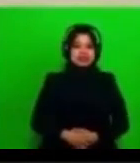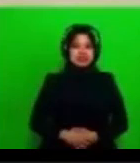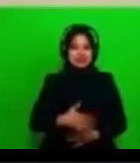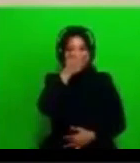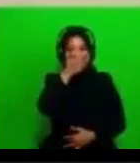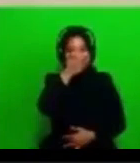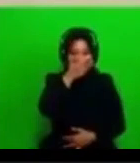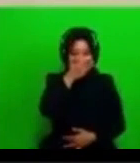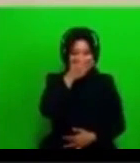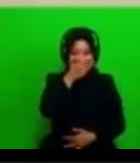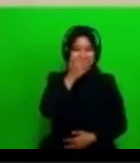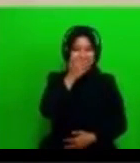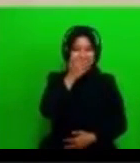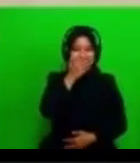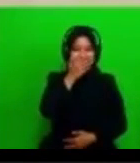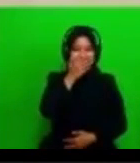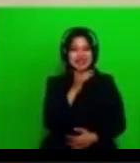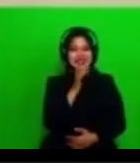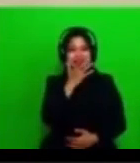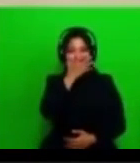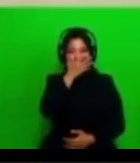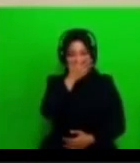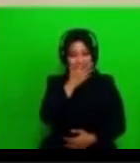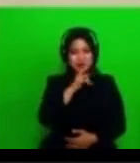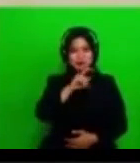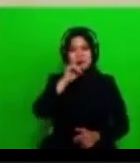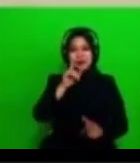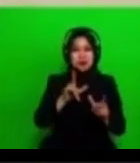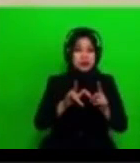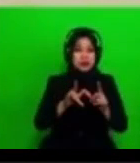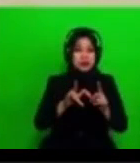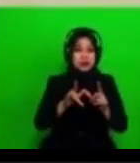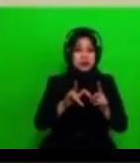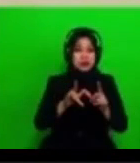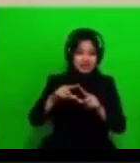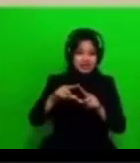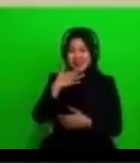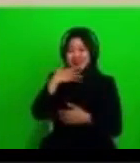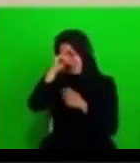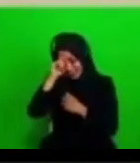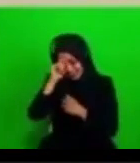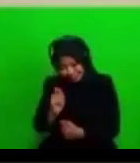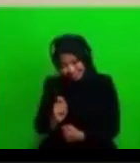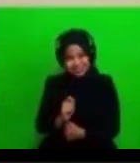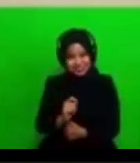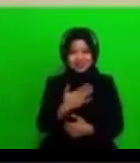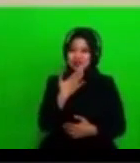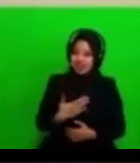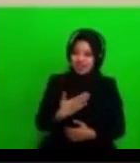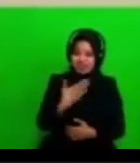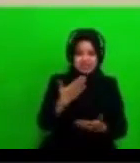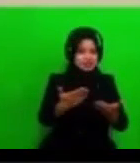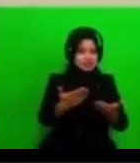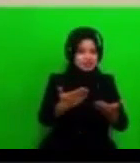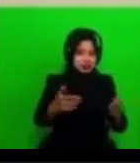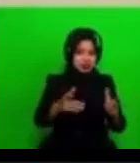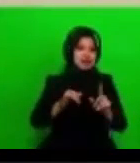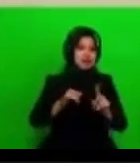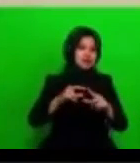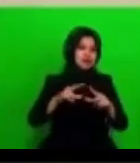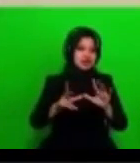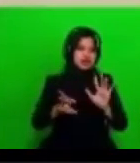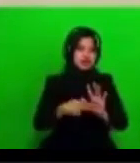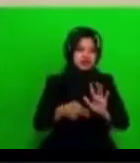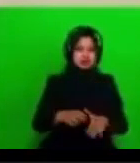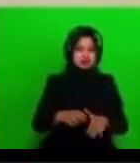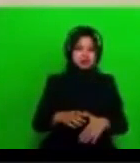Waalaikumsalam warahmatullahi wabarakatuh. Terima kasih banyak, Pak Hasbi juga terima kasih banyak. Terima kasih banyak atas kesediaan,